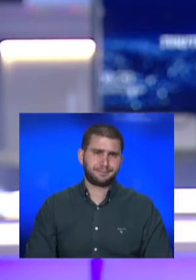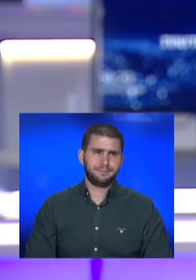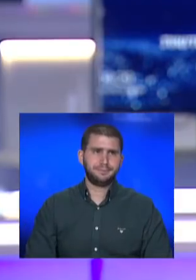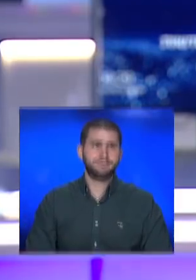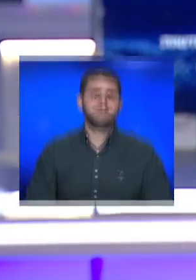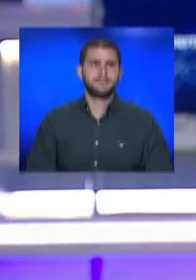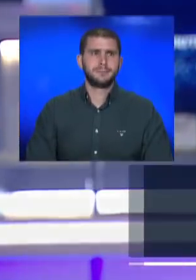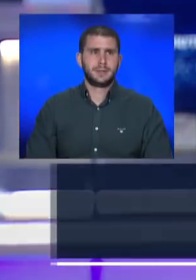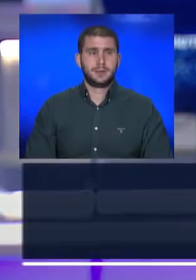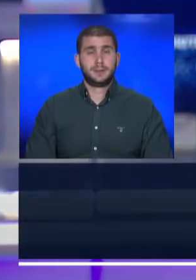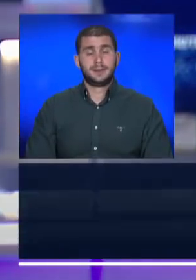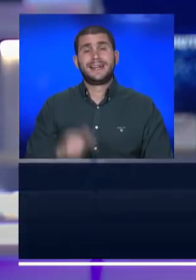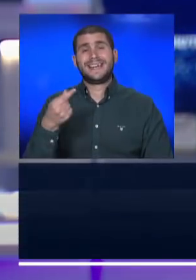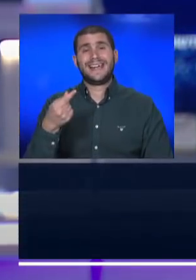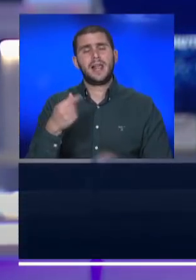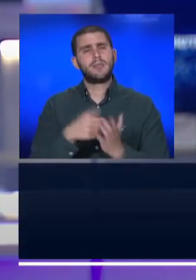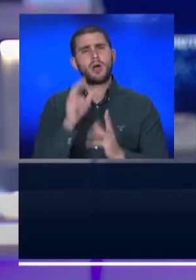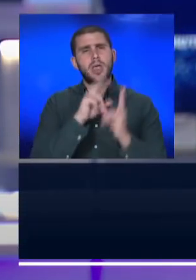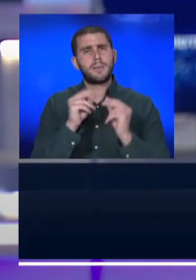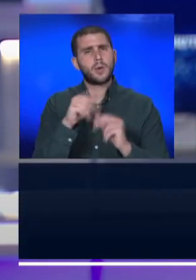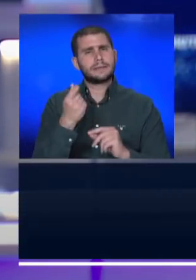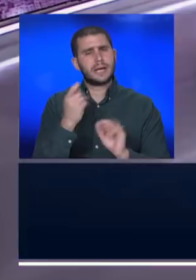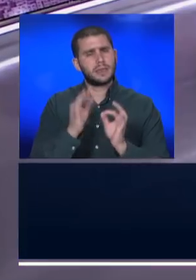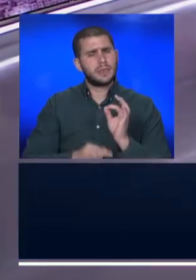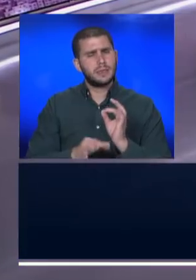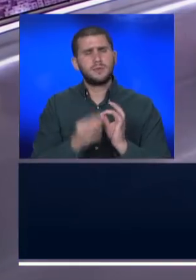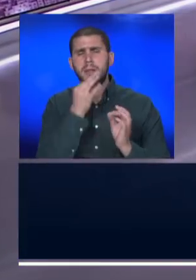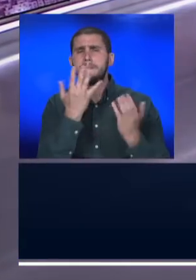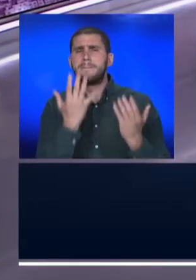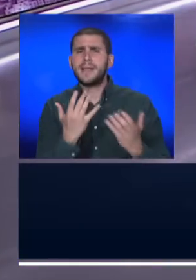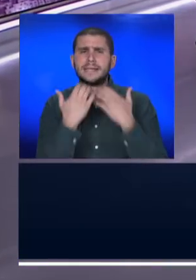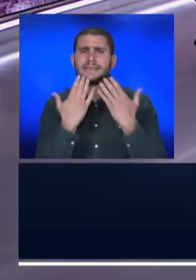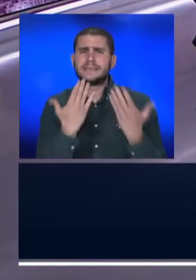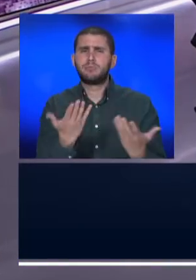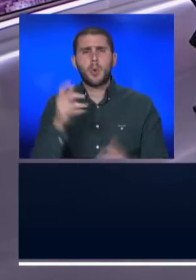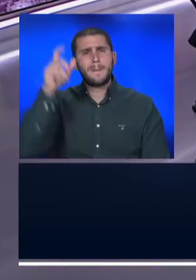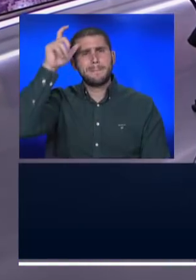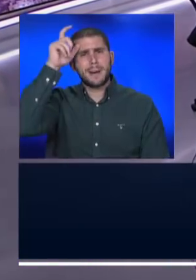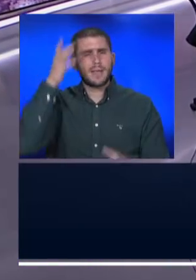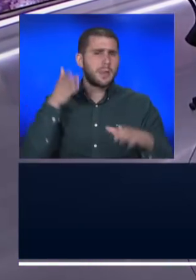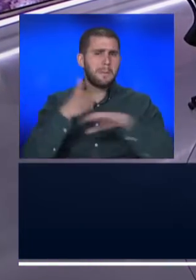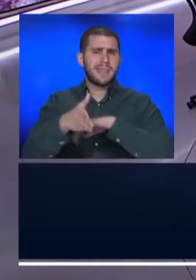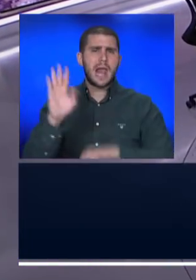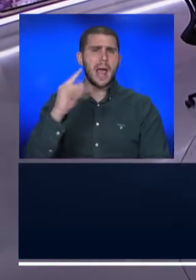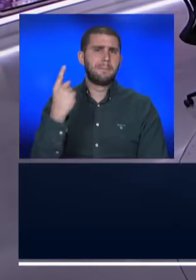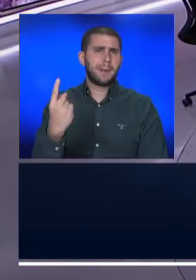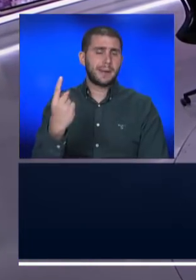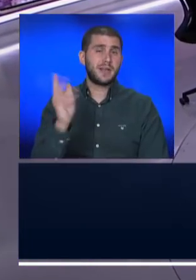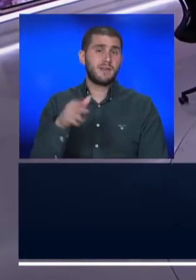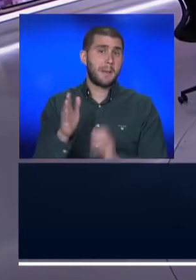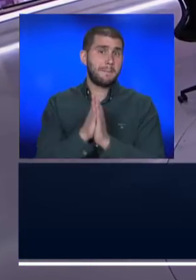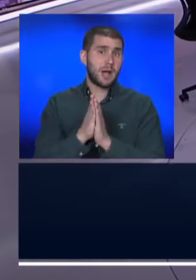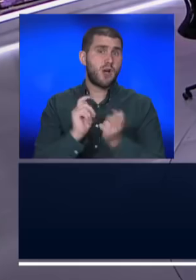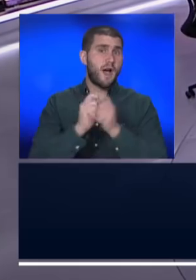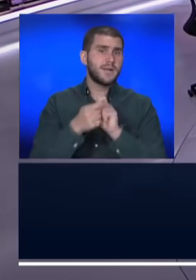גילי, בואי נמשיך לדבר על זה עוד קצת. אז בעצם מתי הסיפור הזה שביידן פונה לנתניהו והבקשה הזאת הופכת לדרישה חד